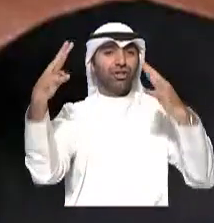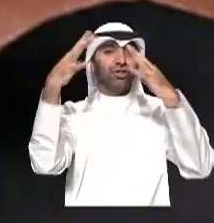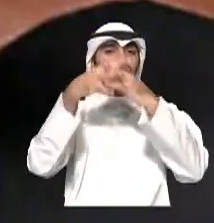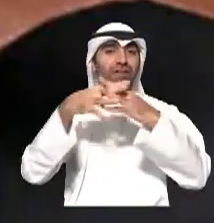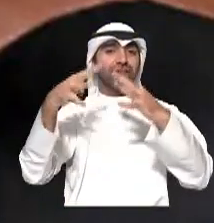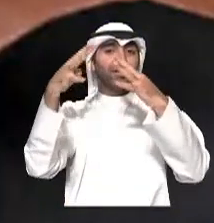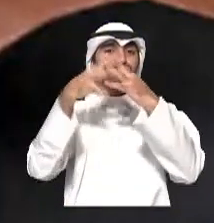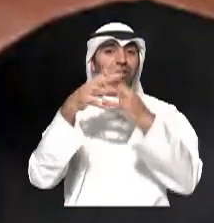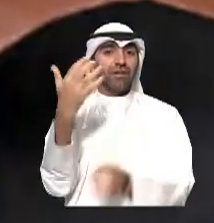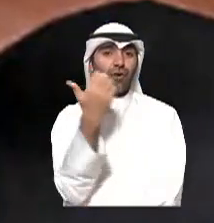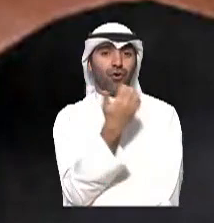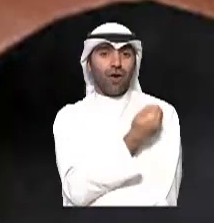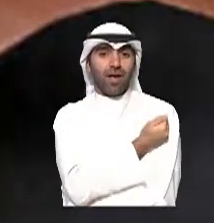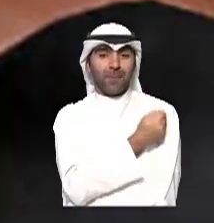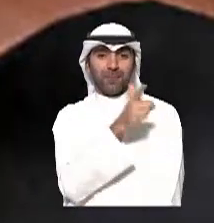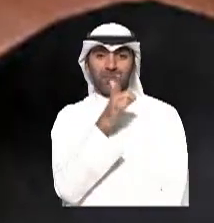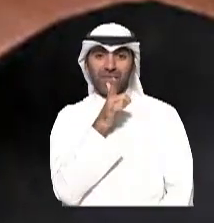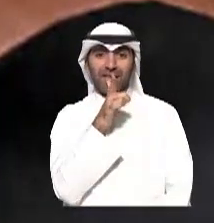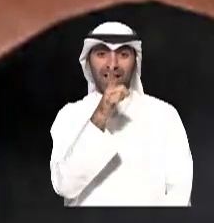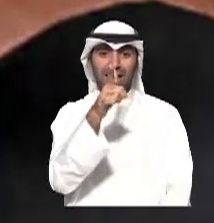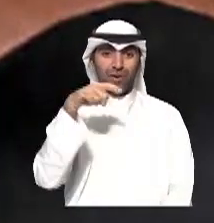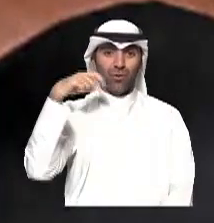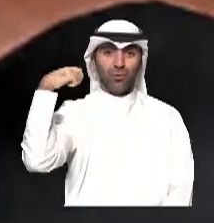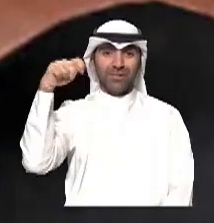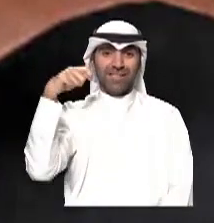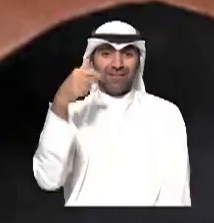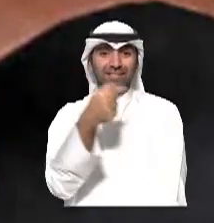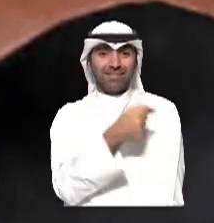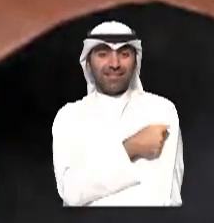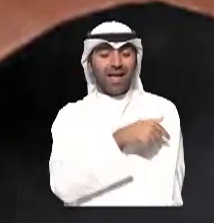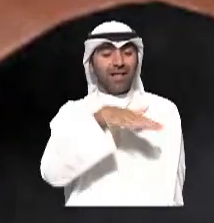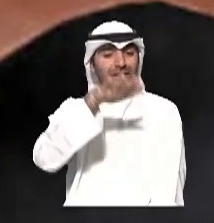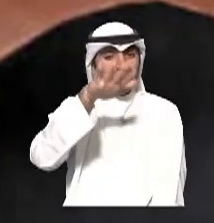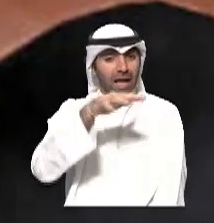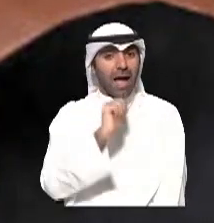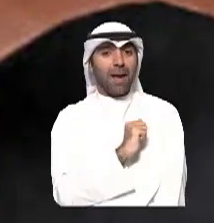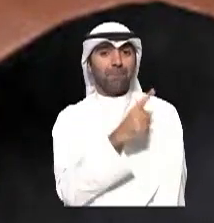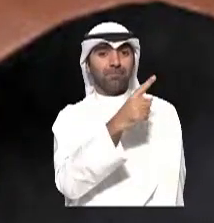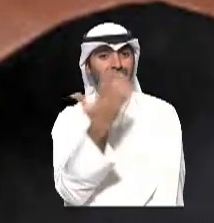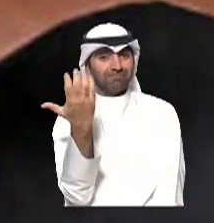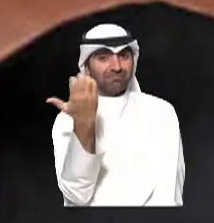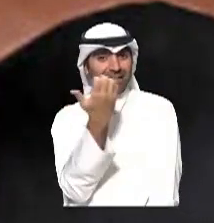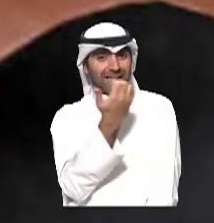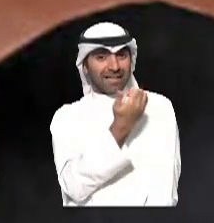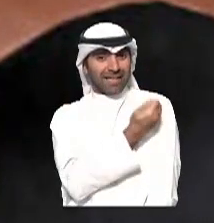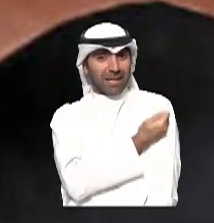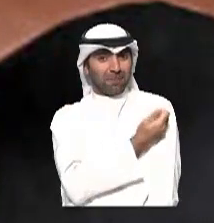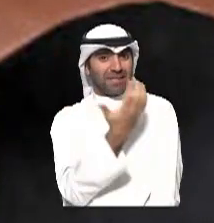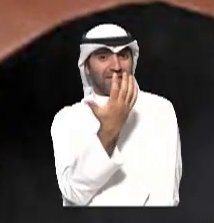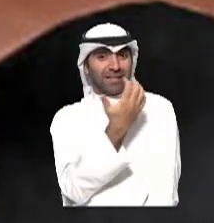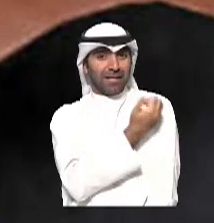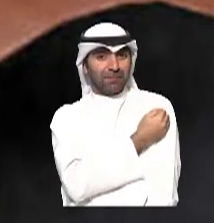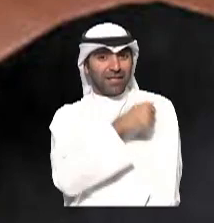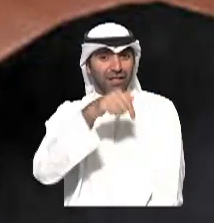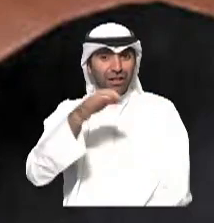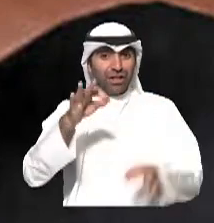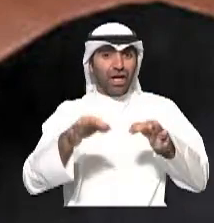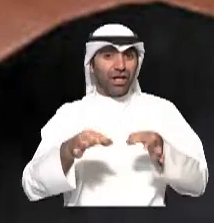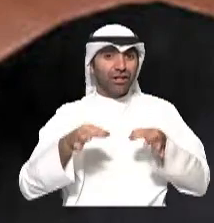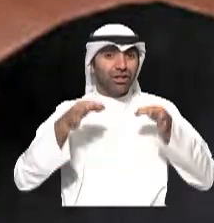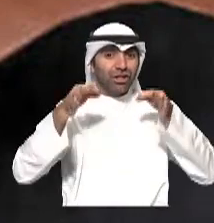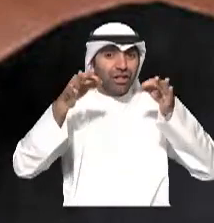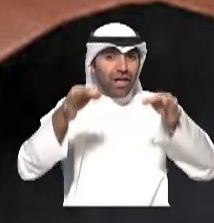الصحة على أن تمديد الفترة بين الجرعتين للقاحي فايزر بيونتك وإكسفورد يقع ضمن